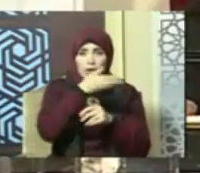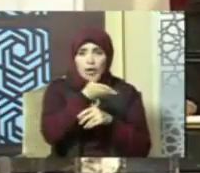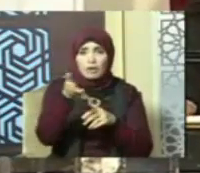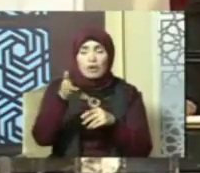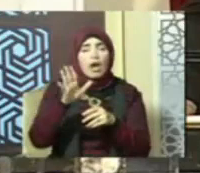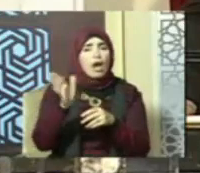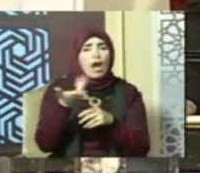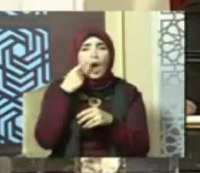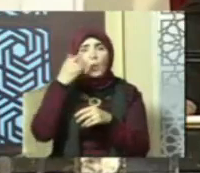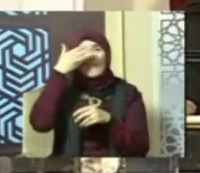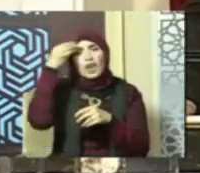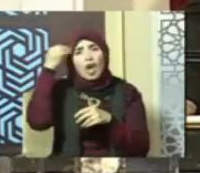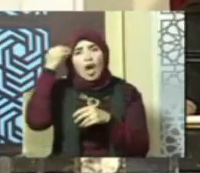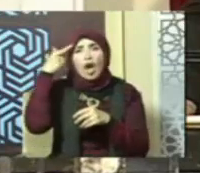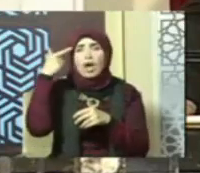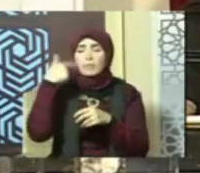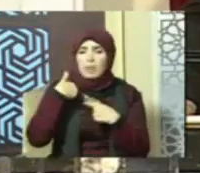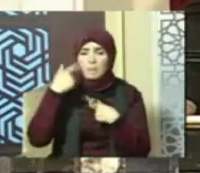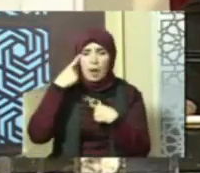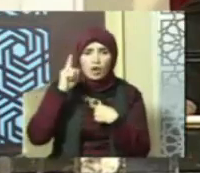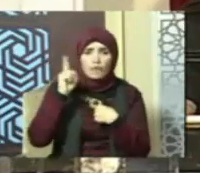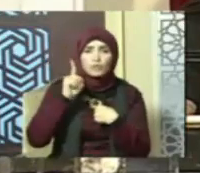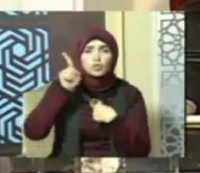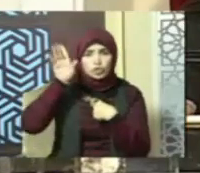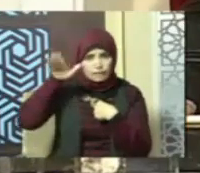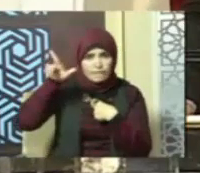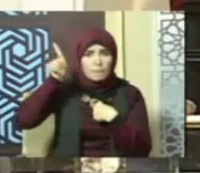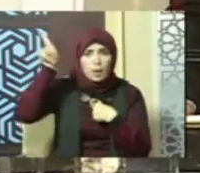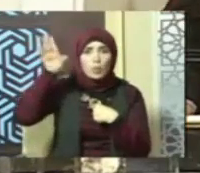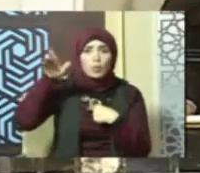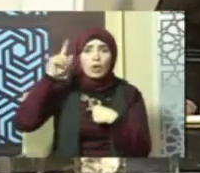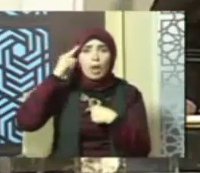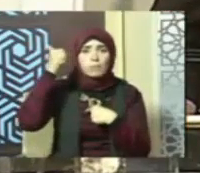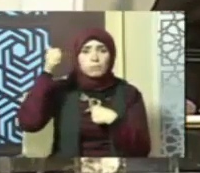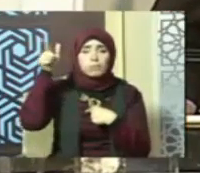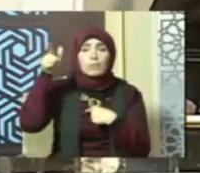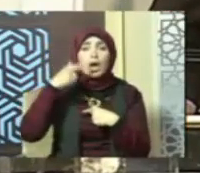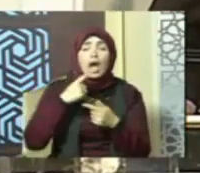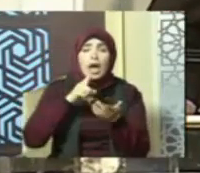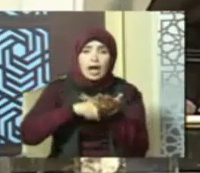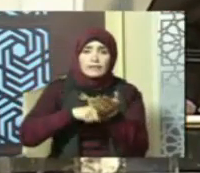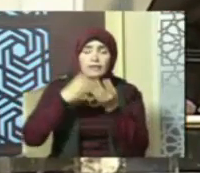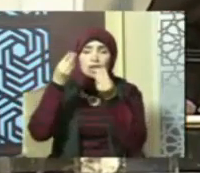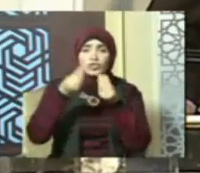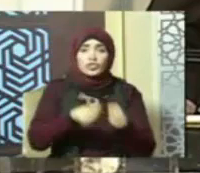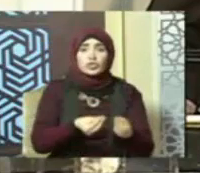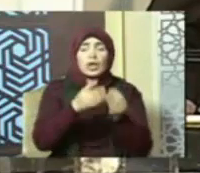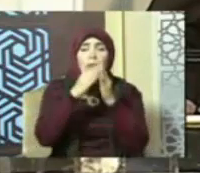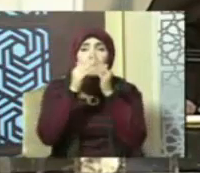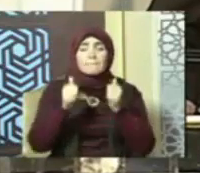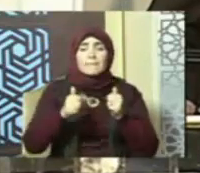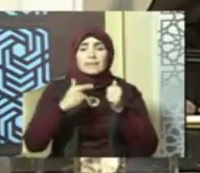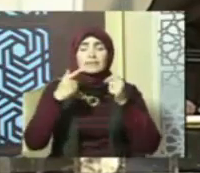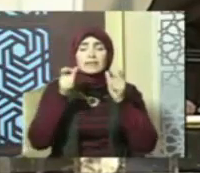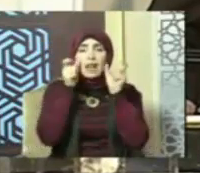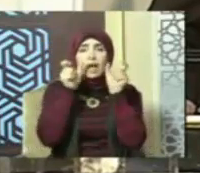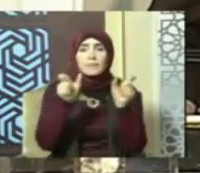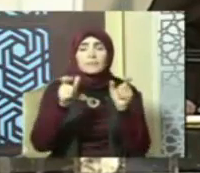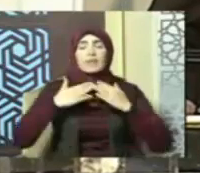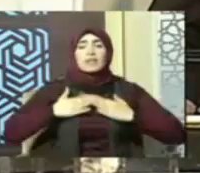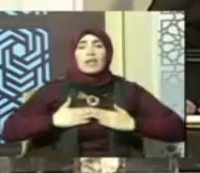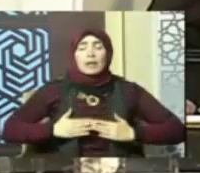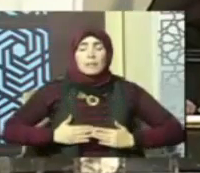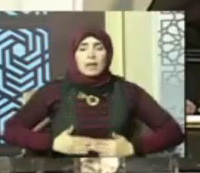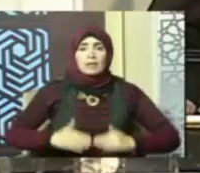أو استأثرت به في علم الغيب عندك، أن تجعل مصرنا أمنا